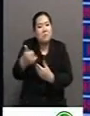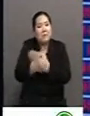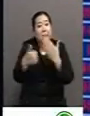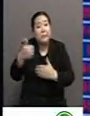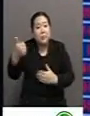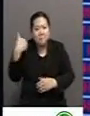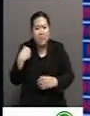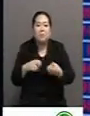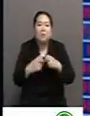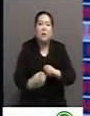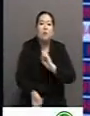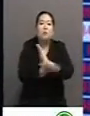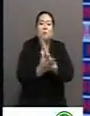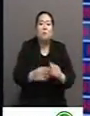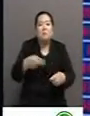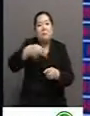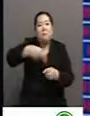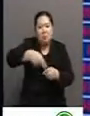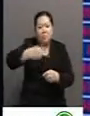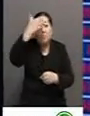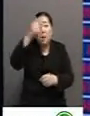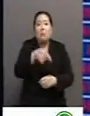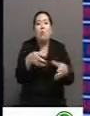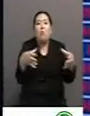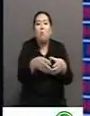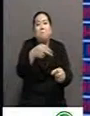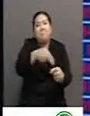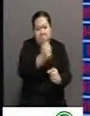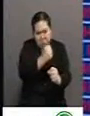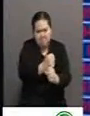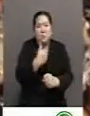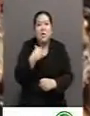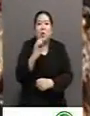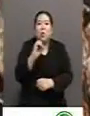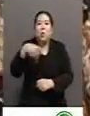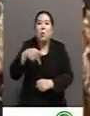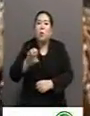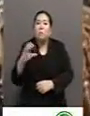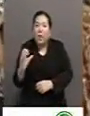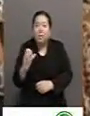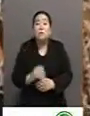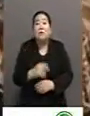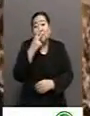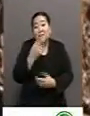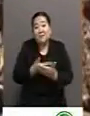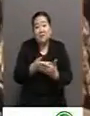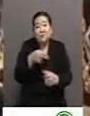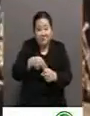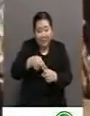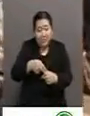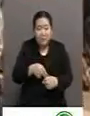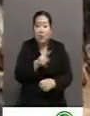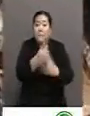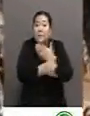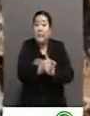าถึงราคาน้ำมันนะคะเพราะว่ากลุ่มนี้เป็นกลุ่มที่อยู่ในกลุ่มประเทศผลิตน้ำมันหรือว่าโอเปกนั่นเองซึ่งถ้าเกิดดูจากราคาน้ำมันนะคะผลิตกาต